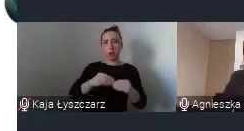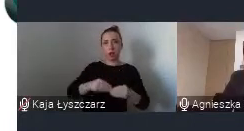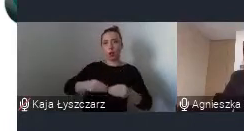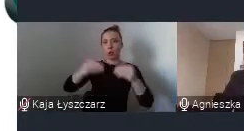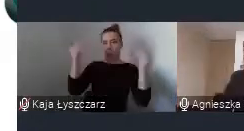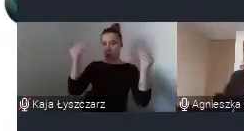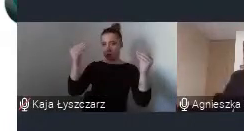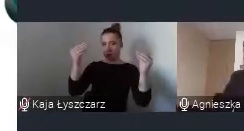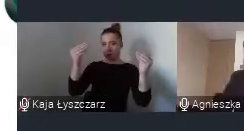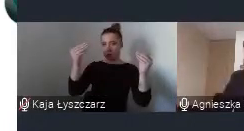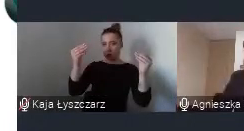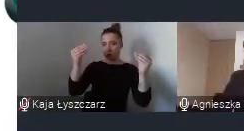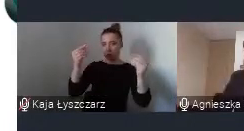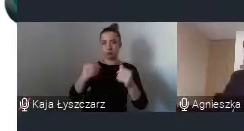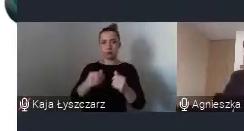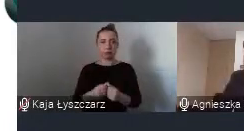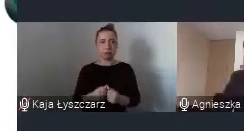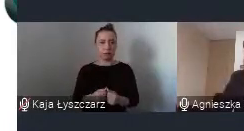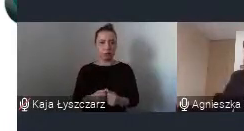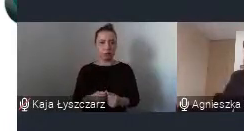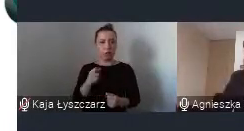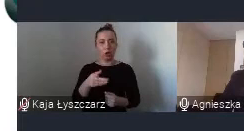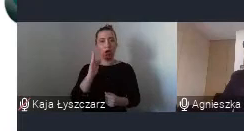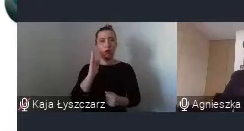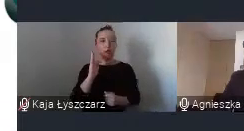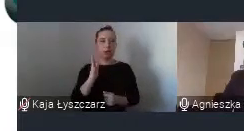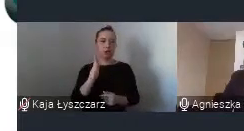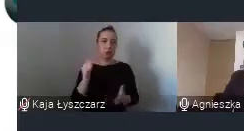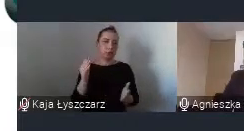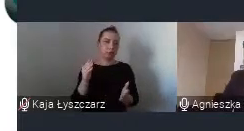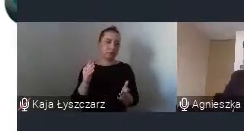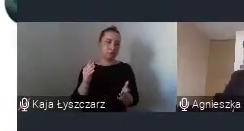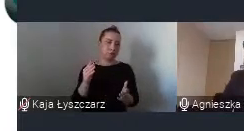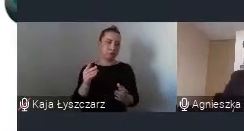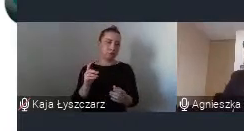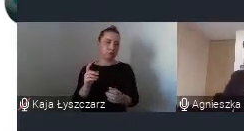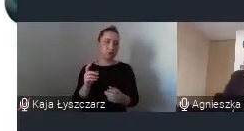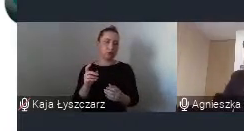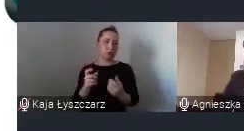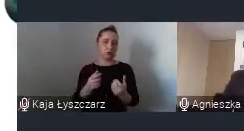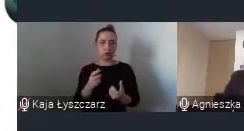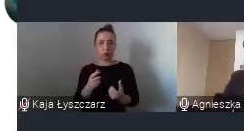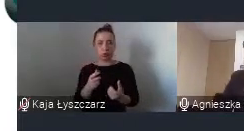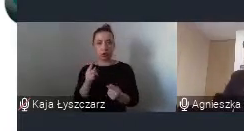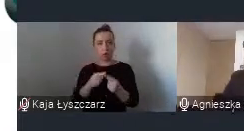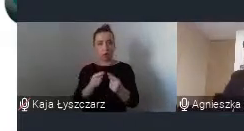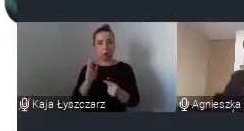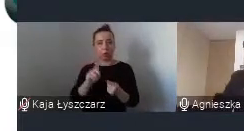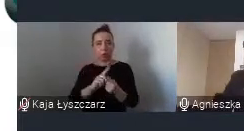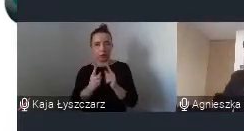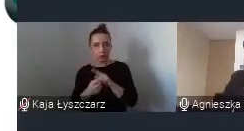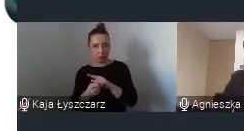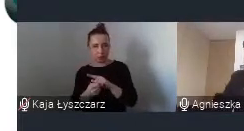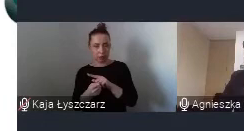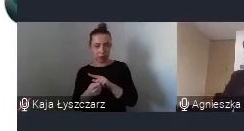bardzo wiele z tego, co przed chwilą Państwu opowiadałam, będzie miało też zastosowanie w tym nowym programie. Z pewnymi zmianami, to